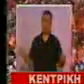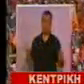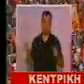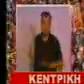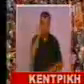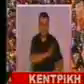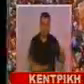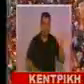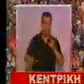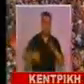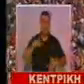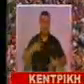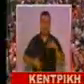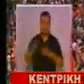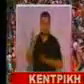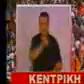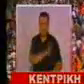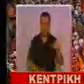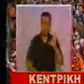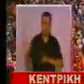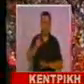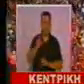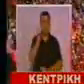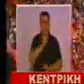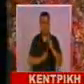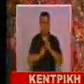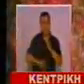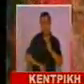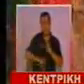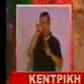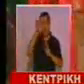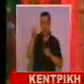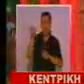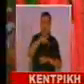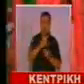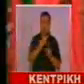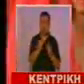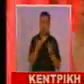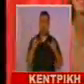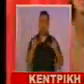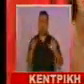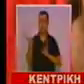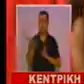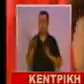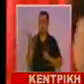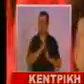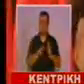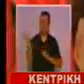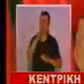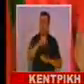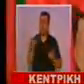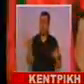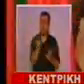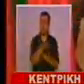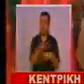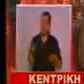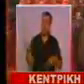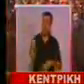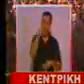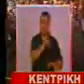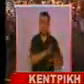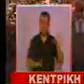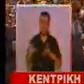και δεν φτάνει για να διαμορφώσει ένα νέο παραπλανητικό για το λαό πολιτικό σκηνικό. Ήδη χτίζεται με νέους ρυθμούς